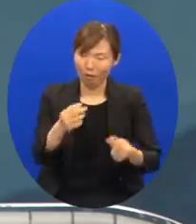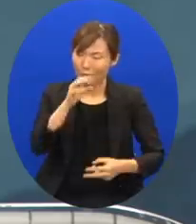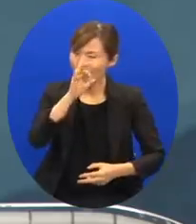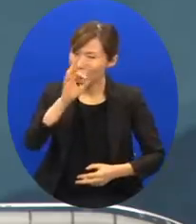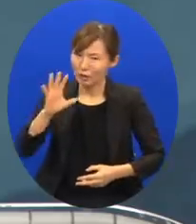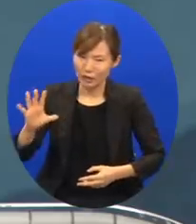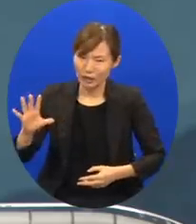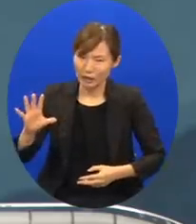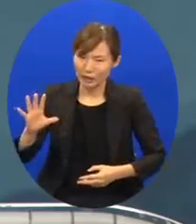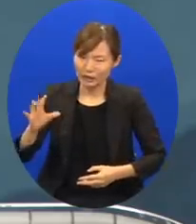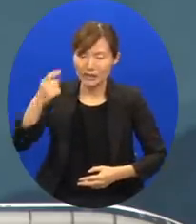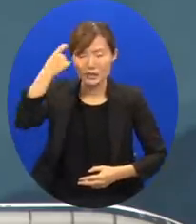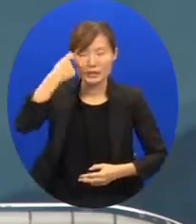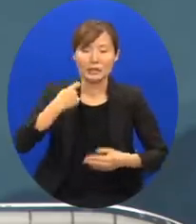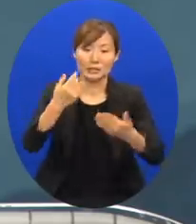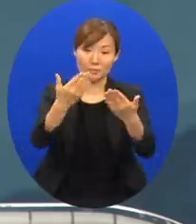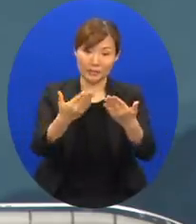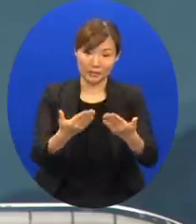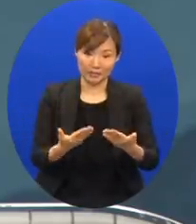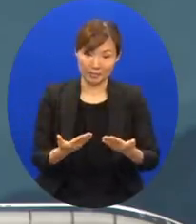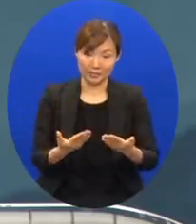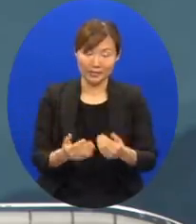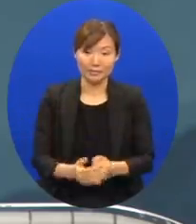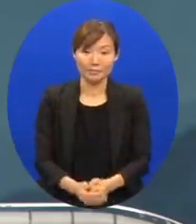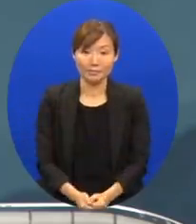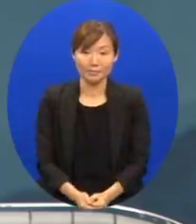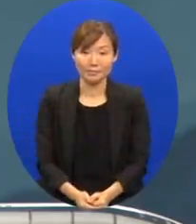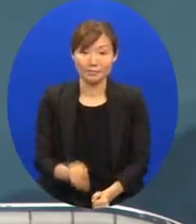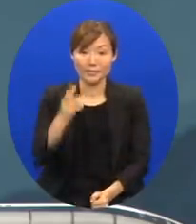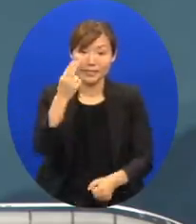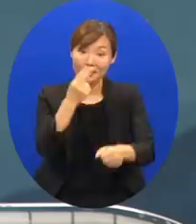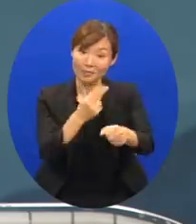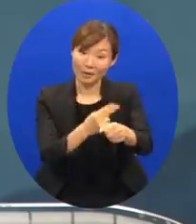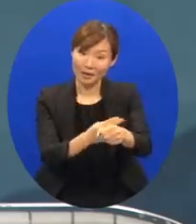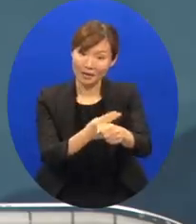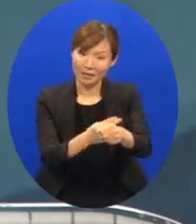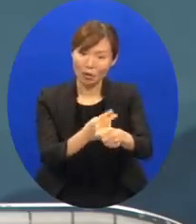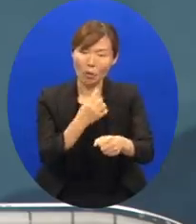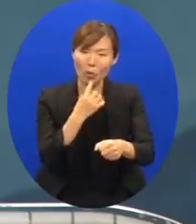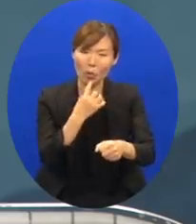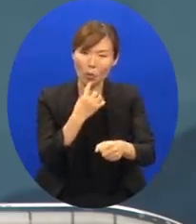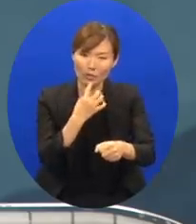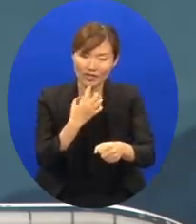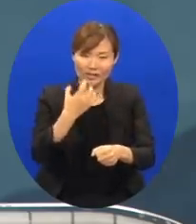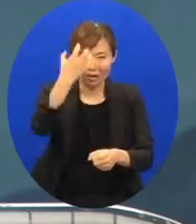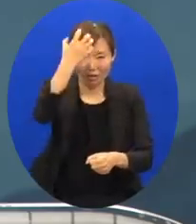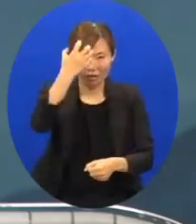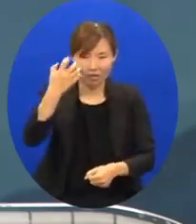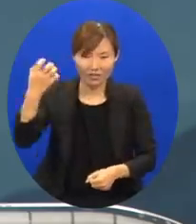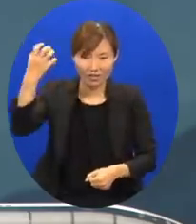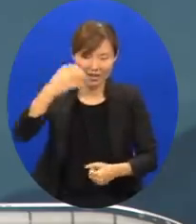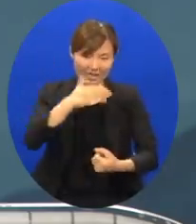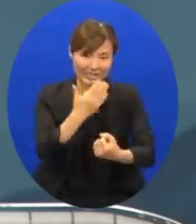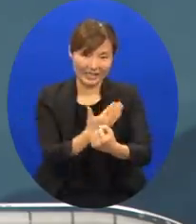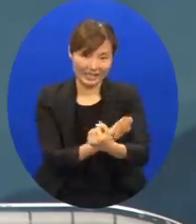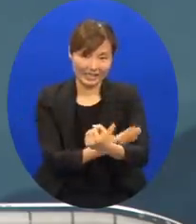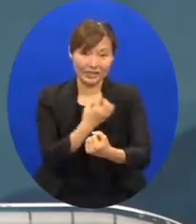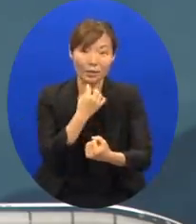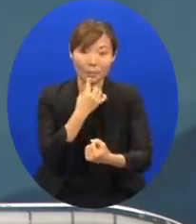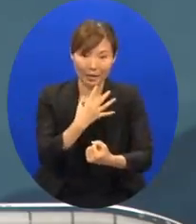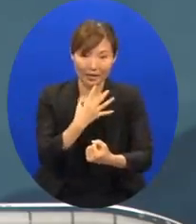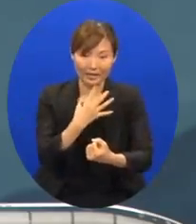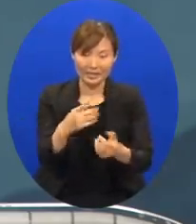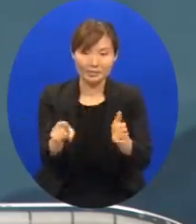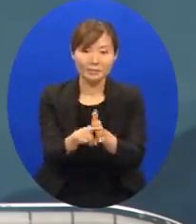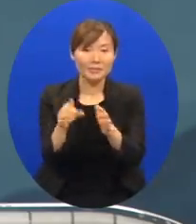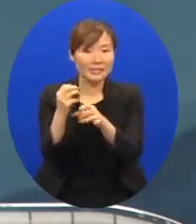느꼈던 겁니다 그때 사도 바울은 자기는 어 직 성령의 능력만 의지했다 고 고백합니다